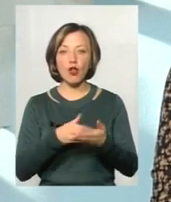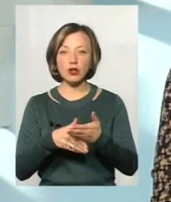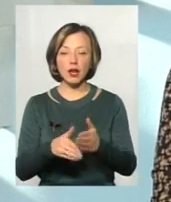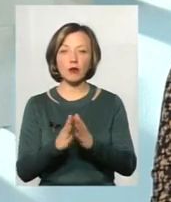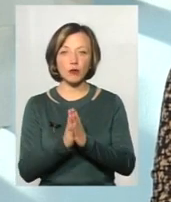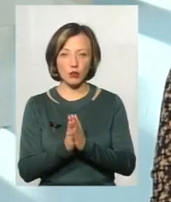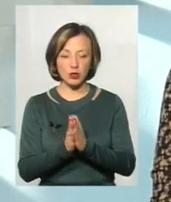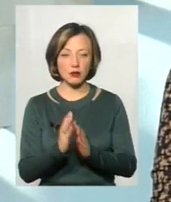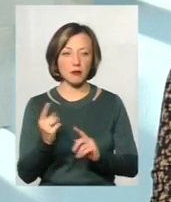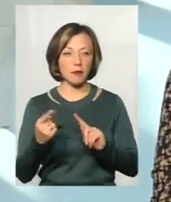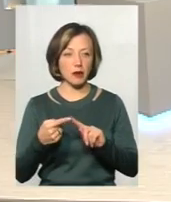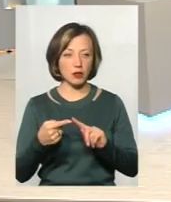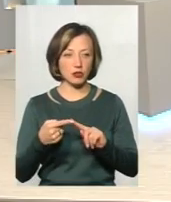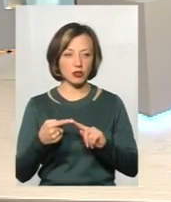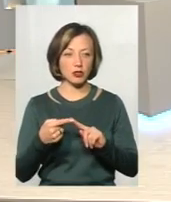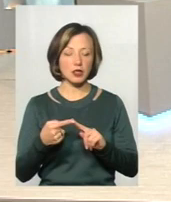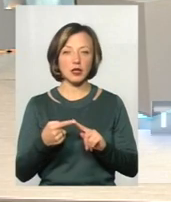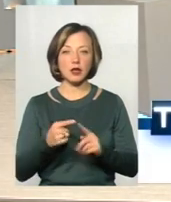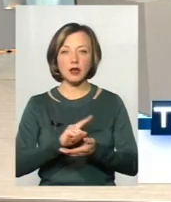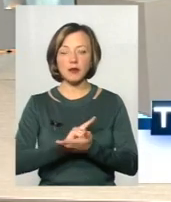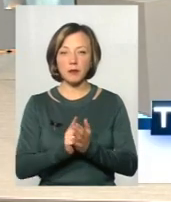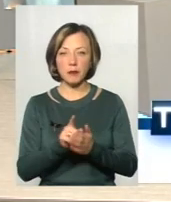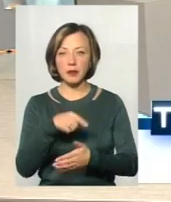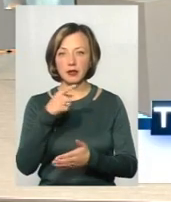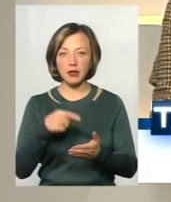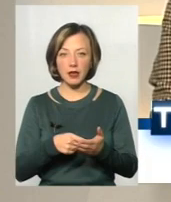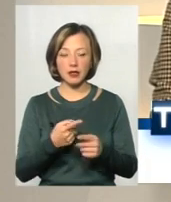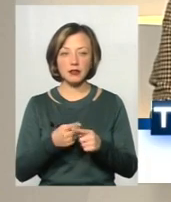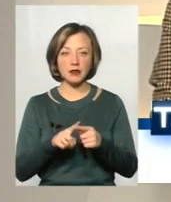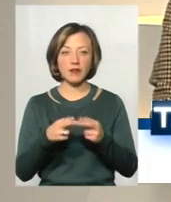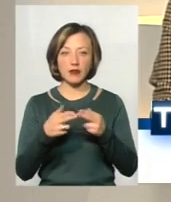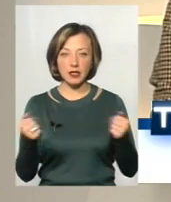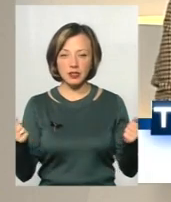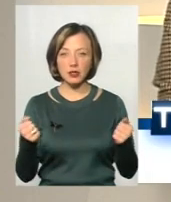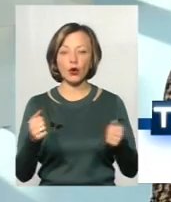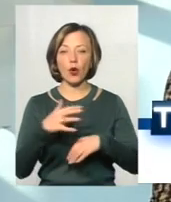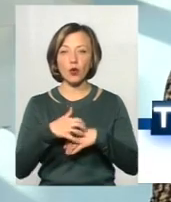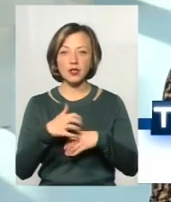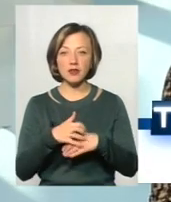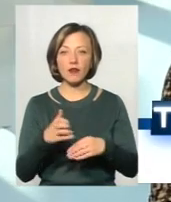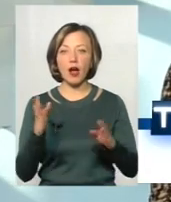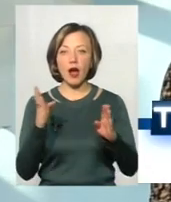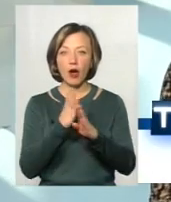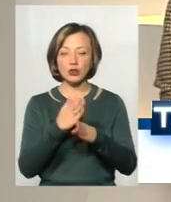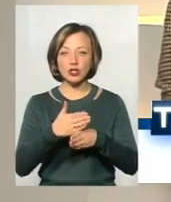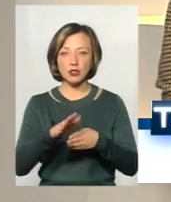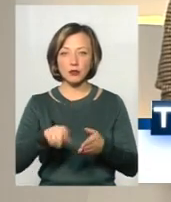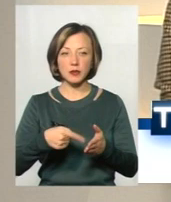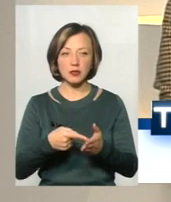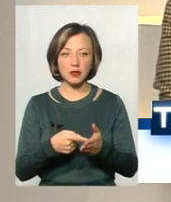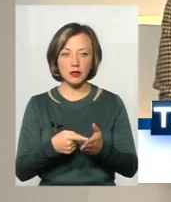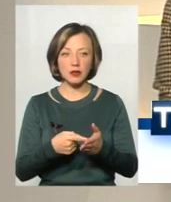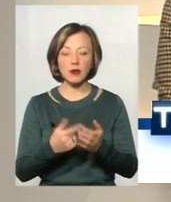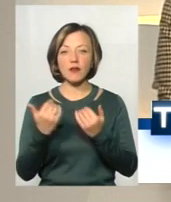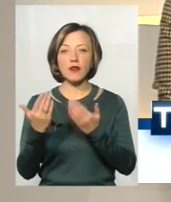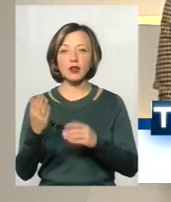от перший такий от невідкладне питання, це щоб визнати котів екочастиною міста. Я вас зрозуміла. Дякую. Пані